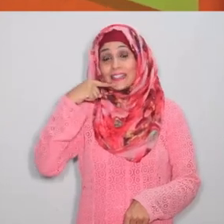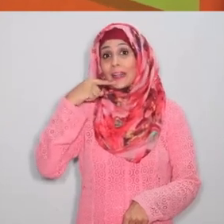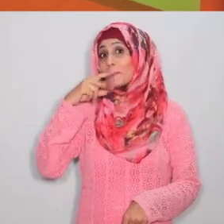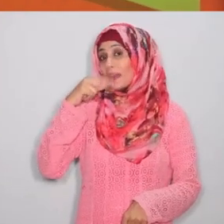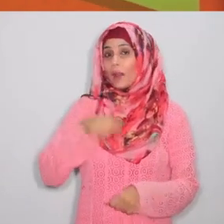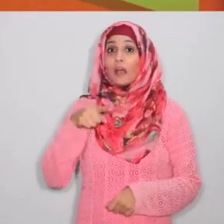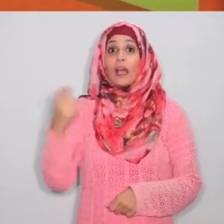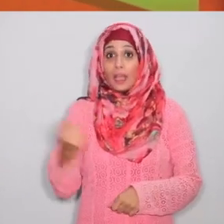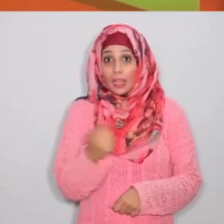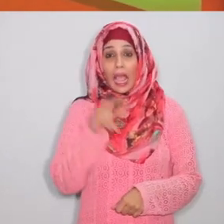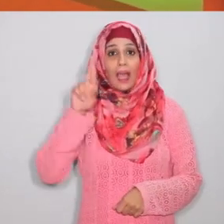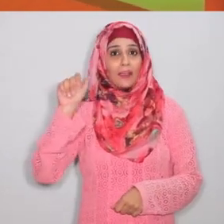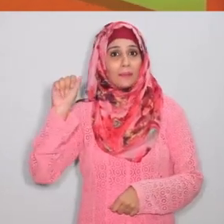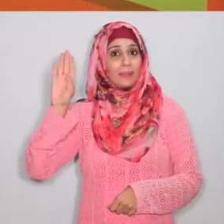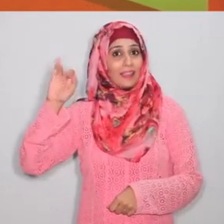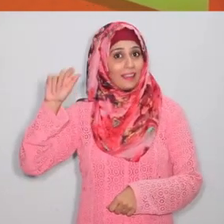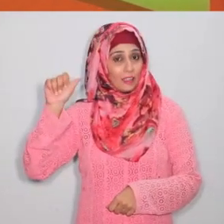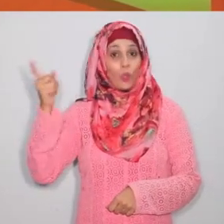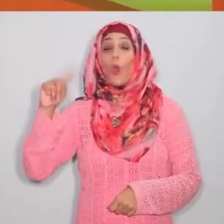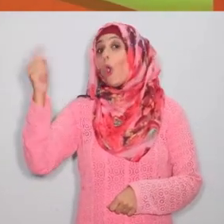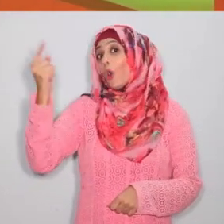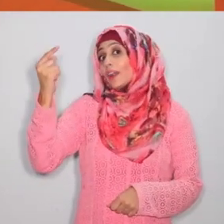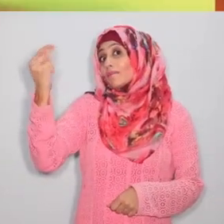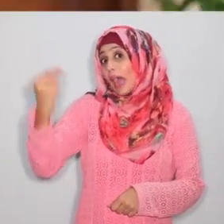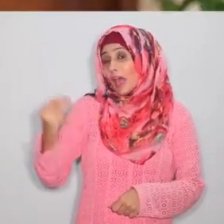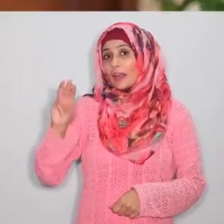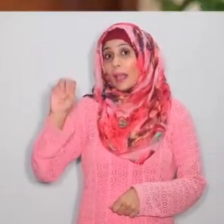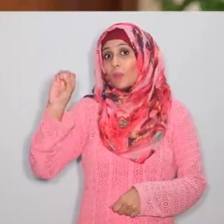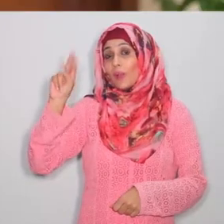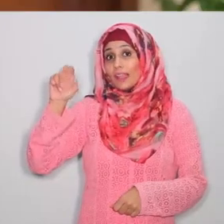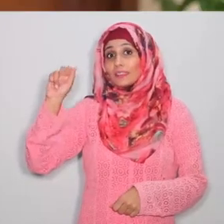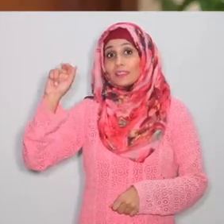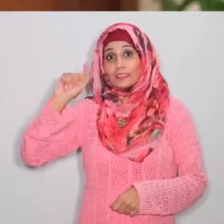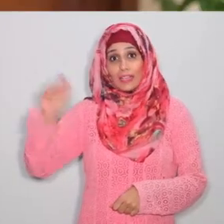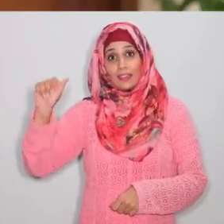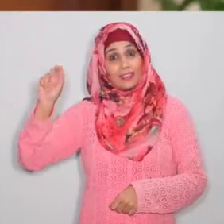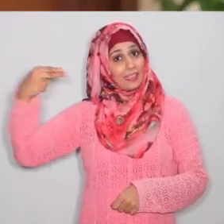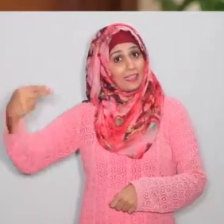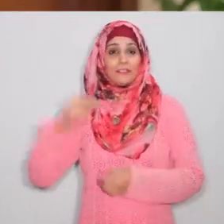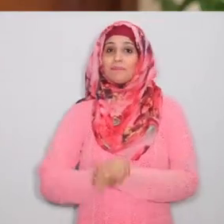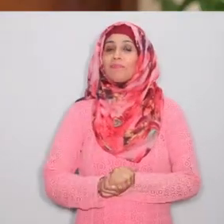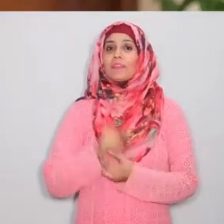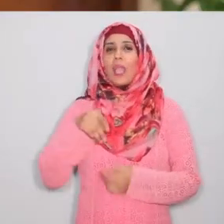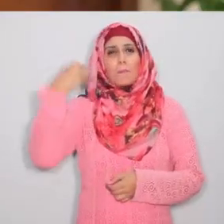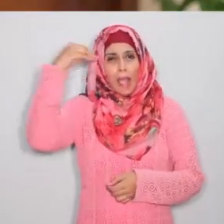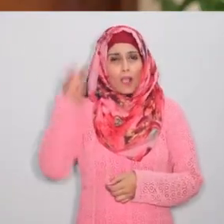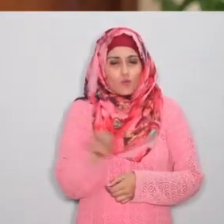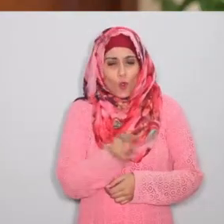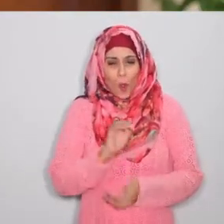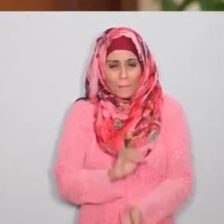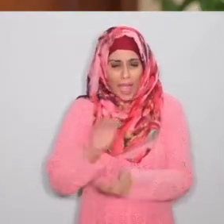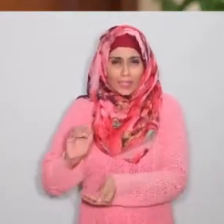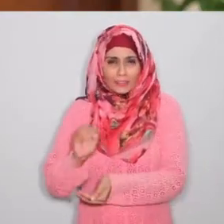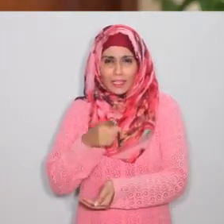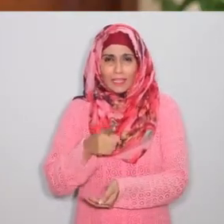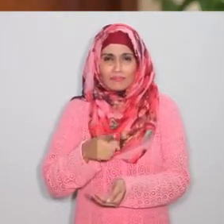है राबिया मोइन और मुसव्विरा है मुजना रुखे। और ये जो है मोनी और नोनी, ये भी पिकनिक पर तो